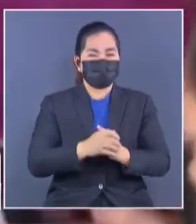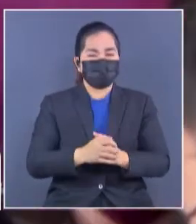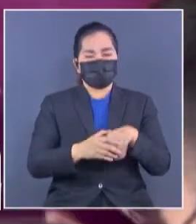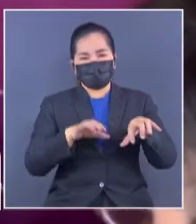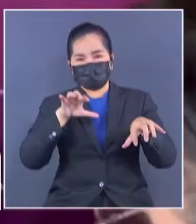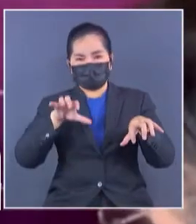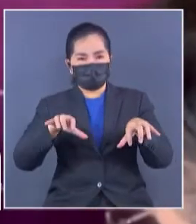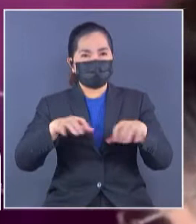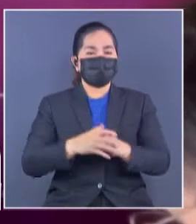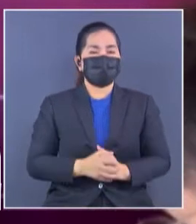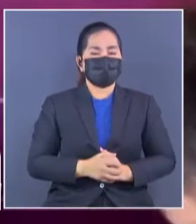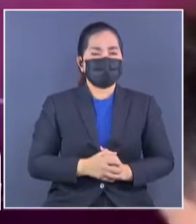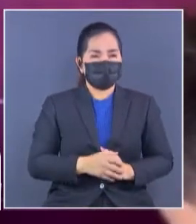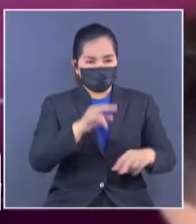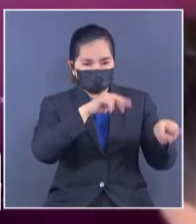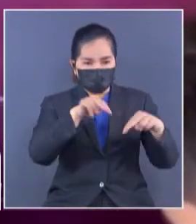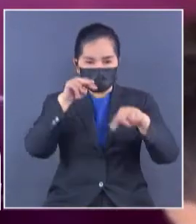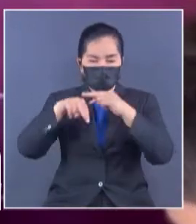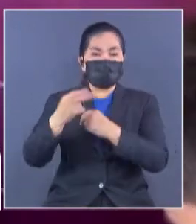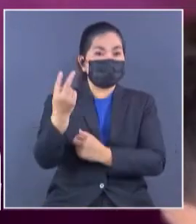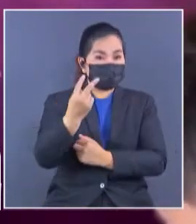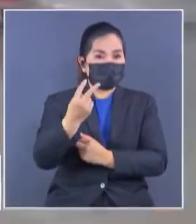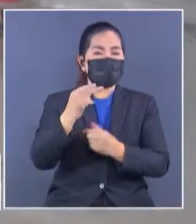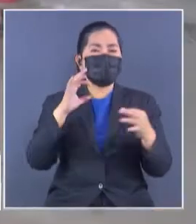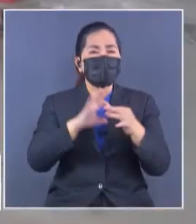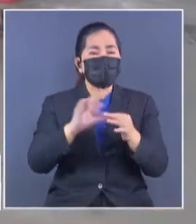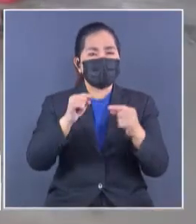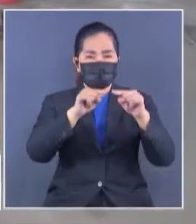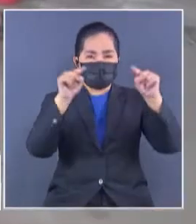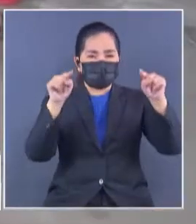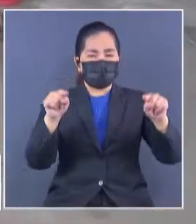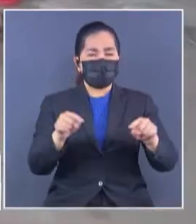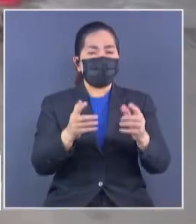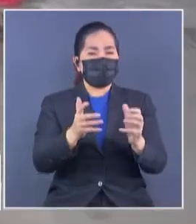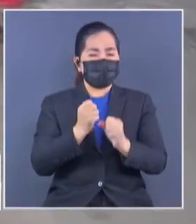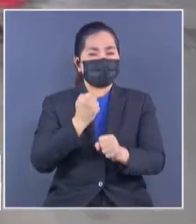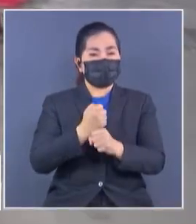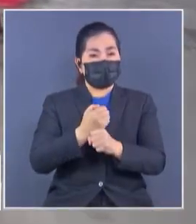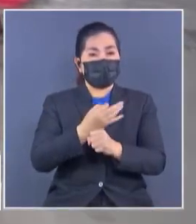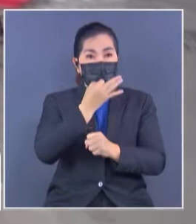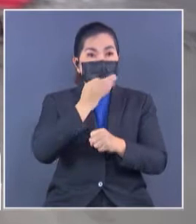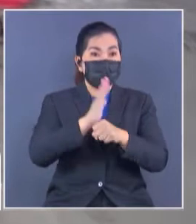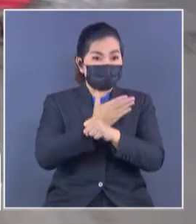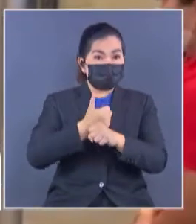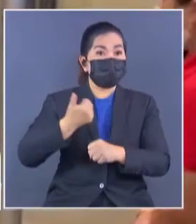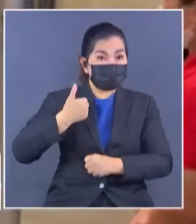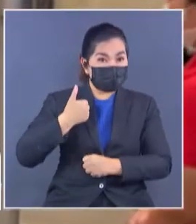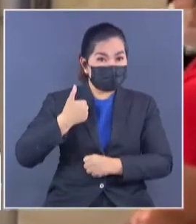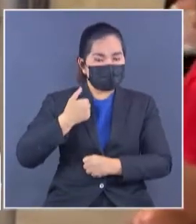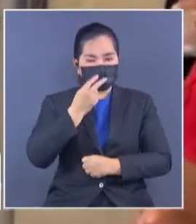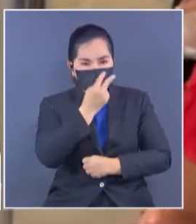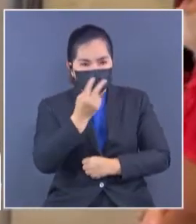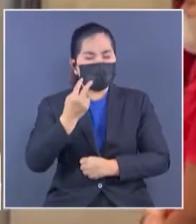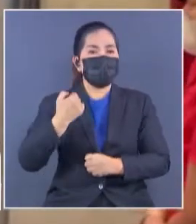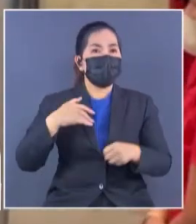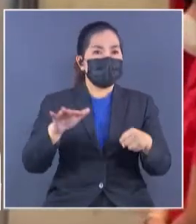รงน้ำแข็งพันล้านโดยเฉพาะอย่างยิ่งก็คือเรื่องของการตรวจใบอนุญาตสถานประกอบการก็พบว่าทั้งสองแห่งเนี่ยมี